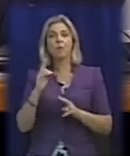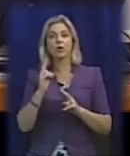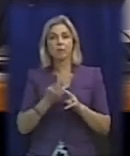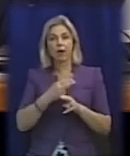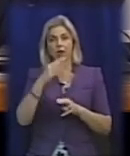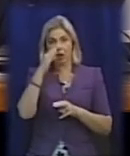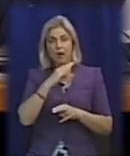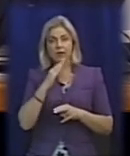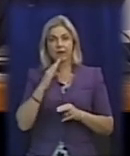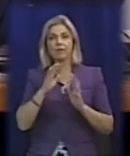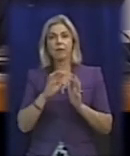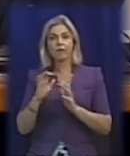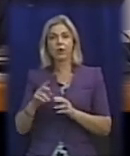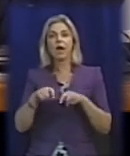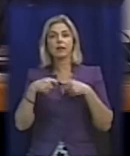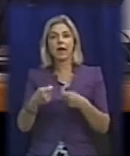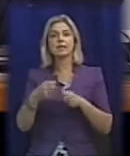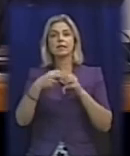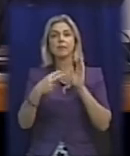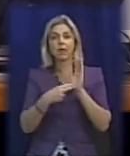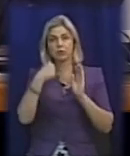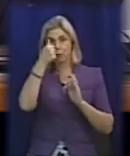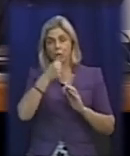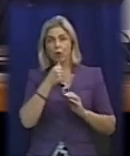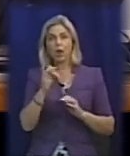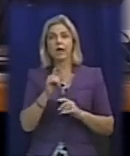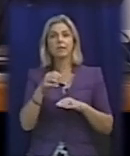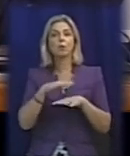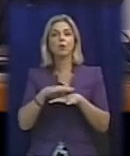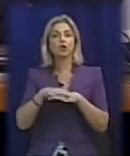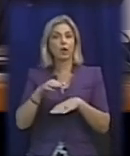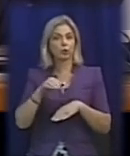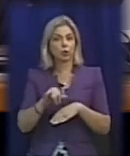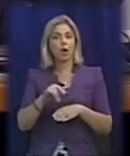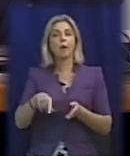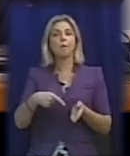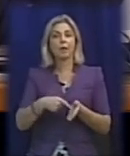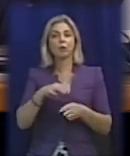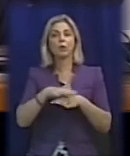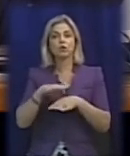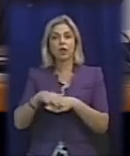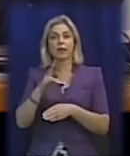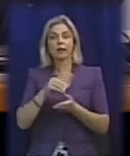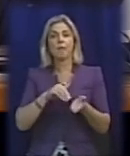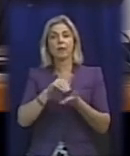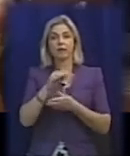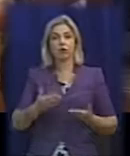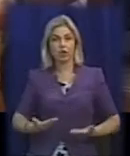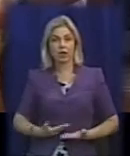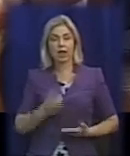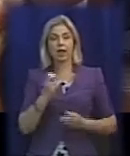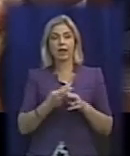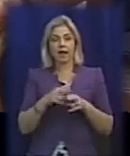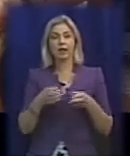рахунок субвенції, наданої в 2017 році з державного бюджету, міському бюджету на придбання житла на вказаної